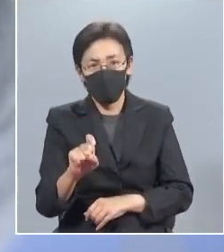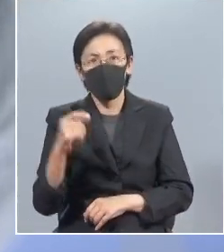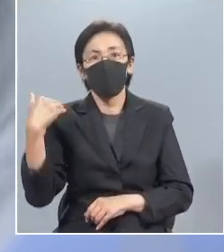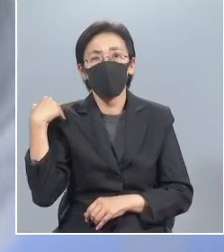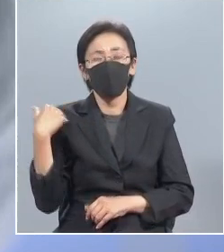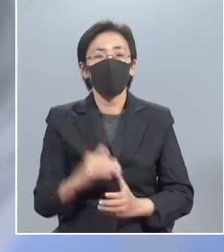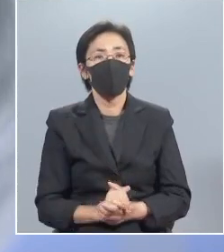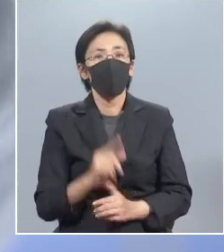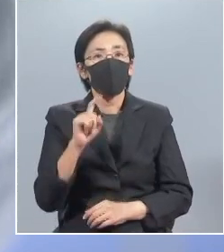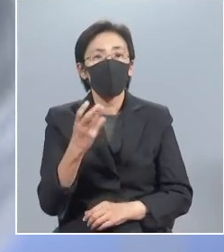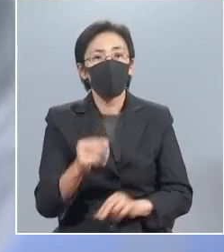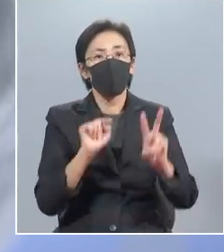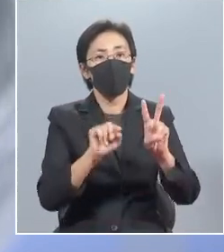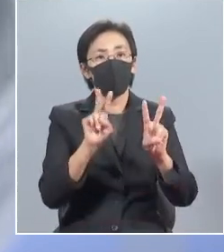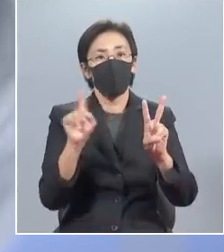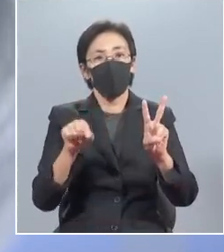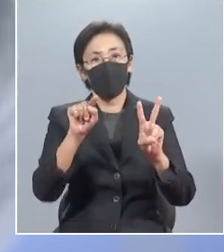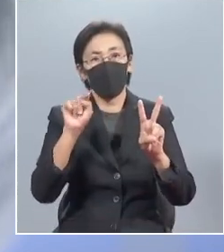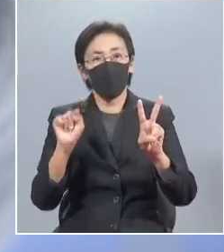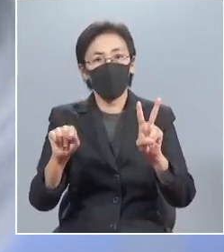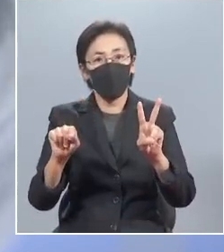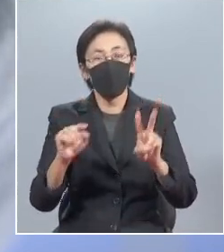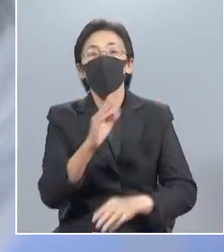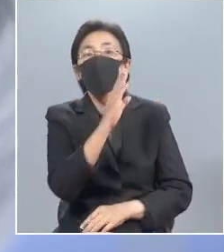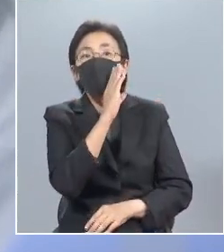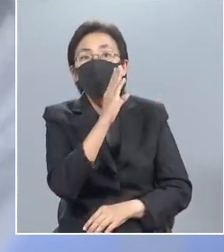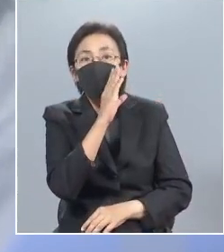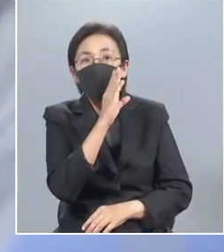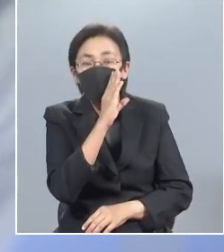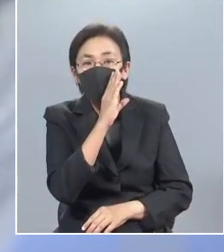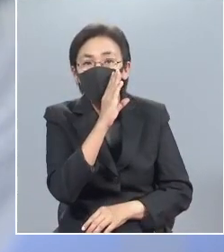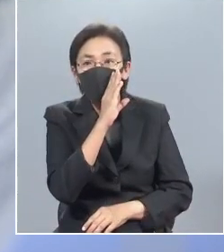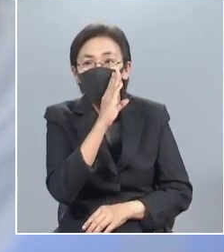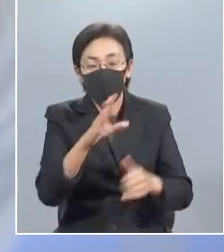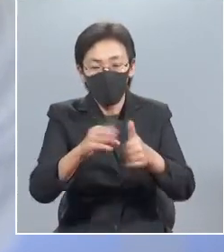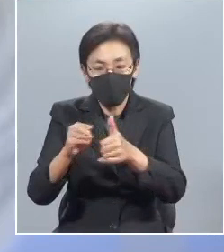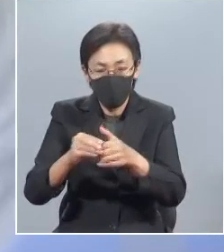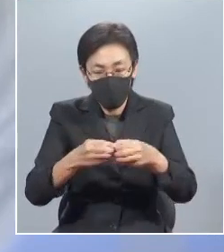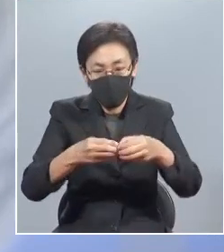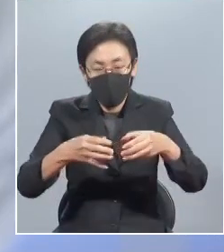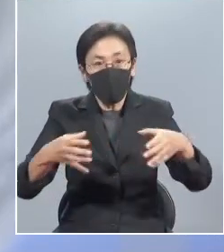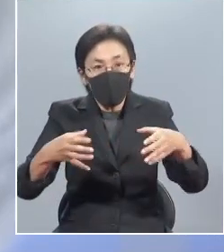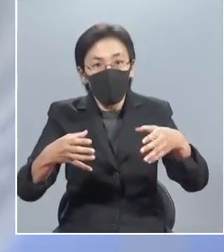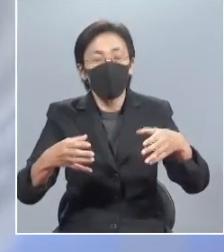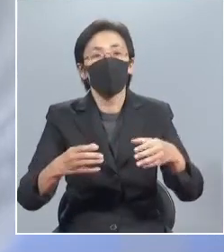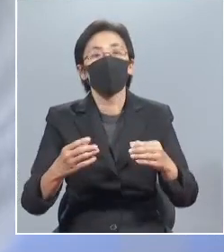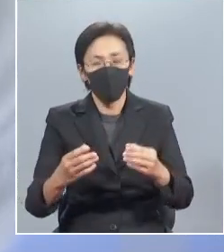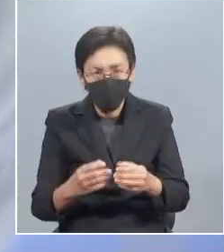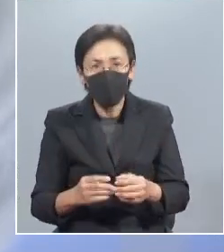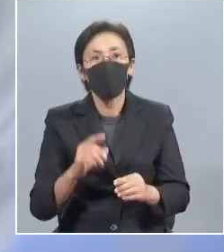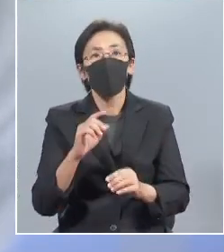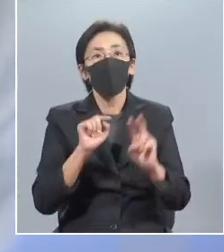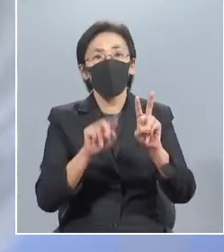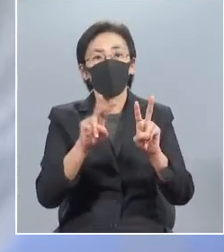นะฮะ2.2เปอร์เซ็นต์แล้วถ้าเกิดว่ามีคนติดมากๆโอกาสชีวิตมันจะเพิ่มทวีคูณอีก